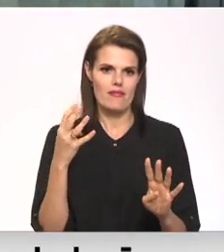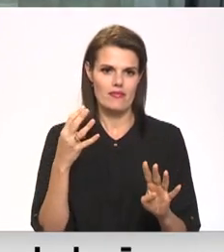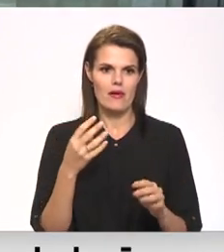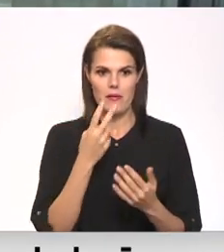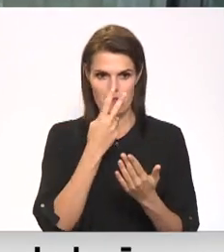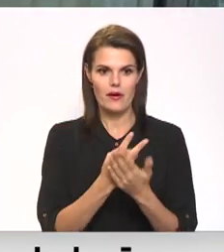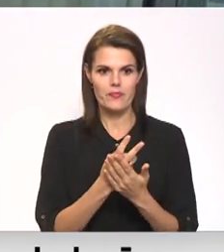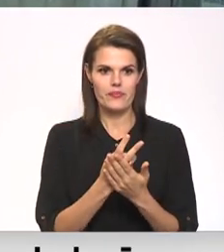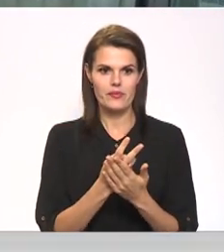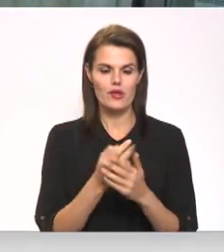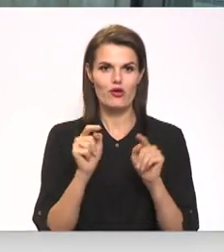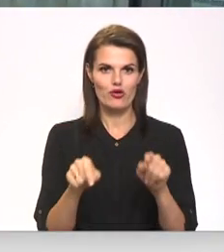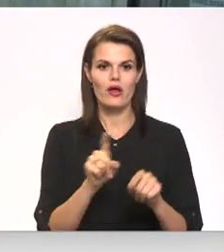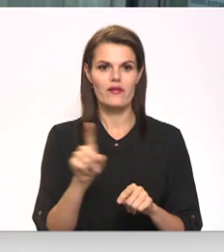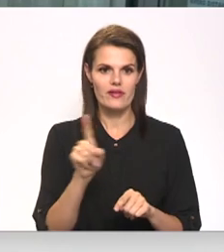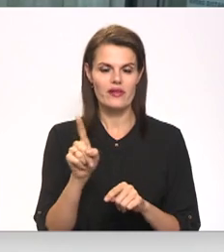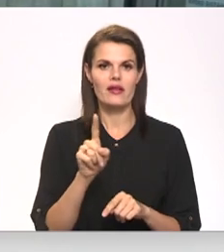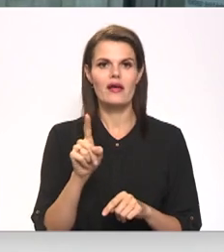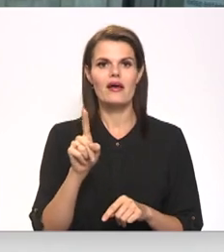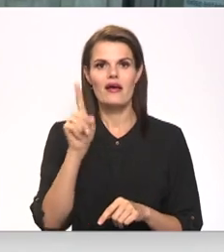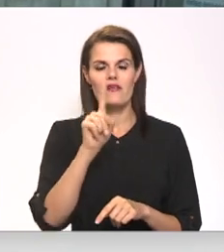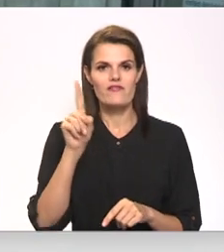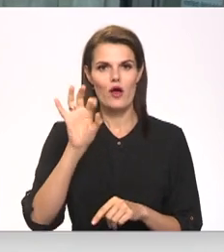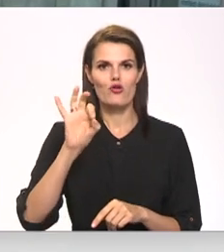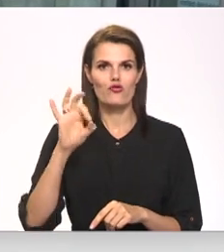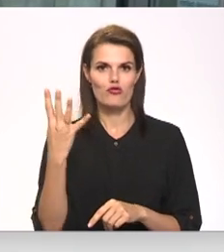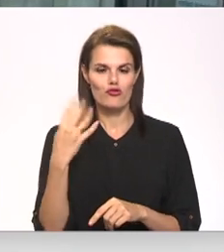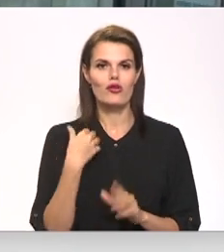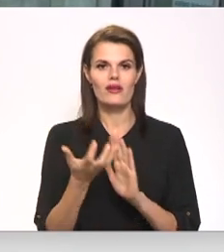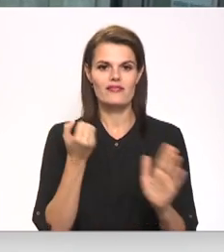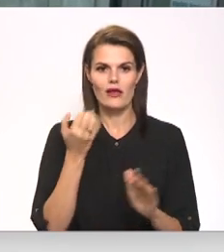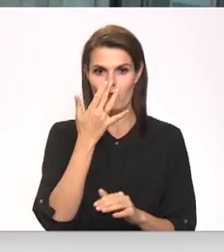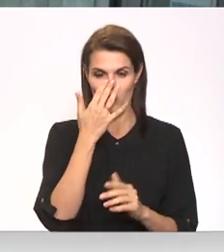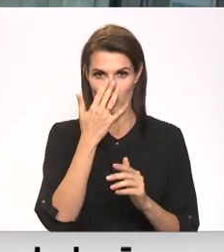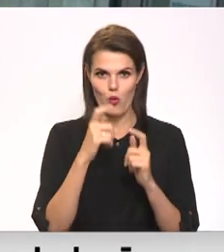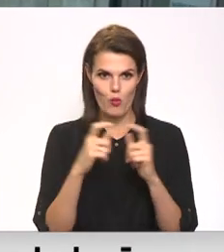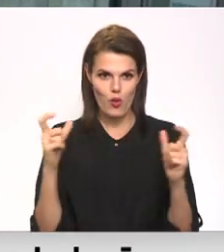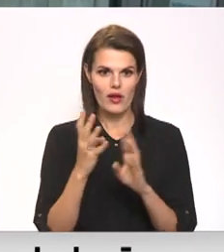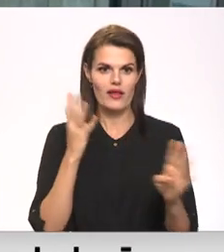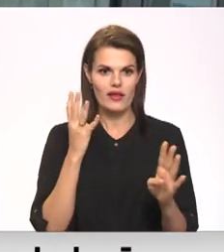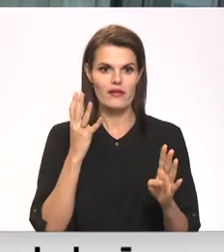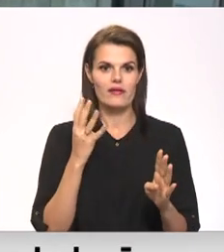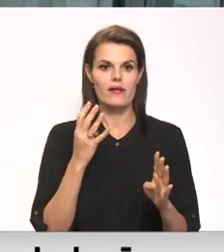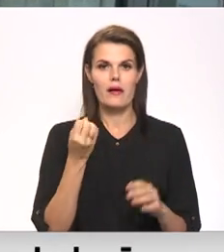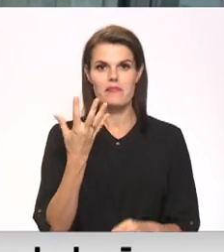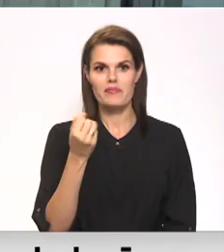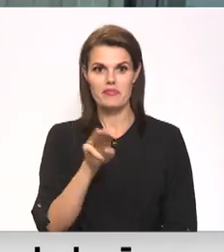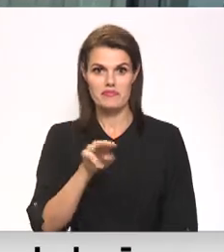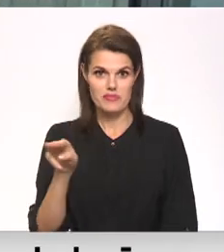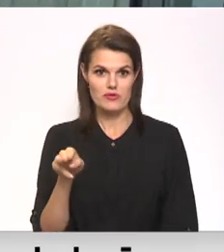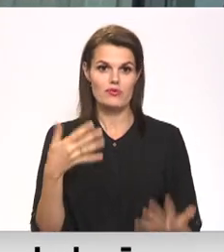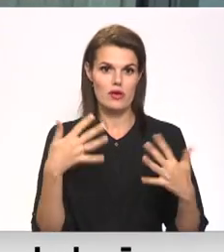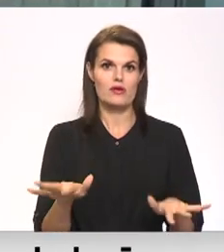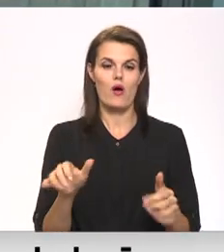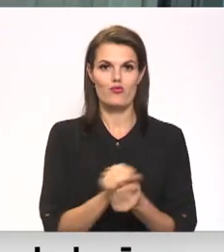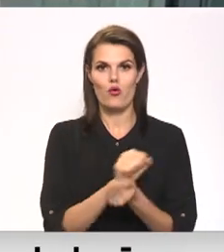paskatiet. Lūk, šeit ir. 13.04 saņemu numuri, savu numuriņu, brīvā rindā. 15 minūtes pagājā, un esmu